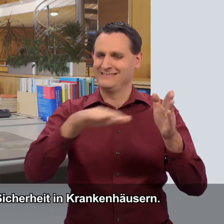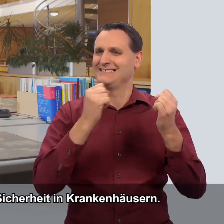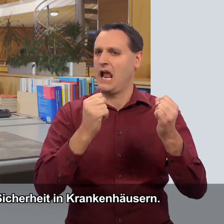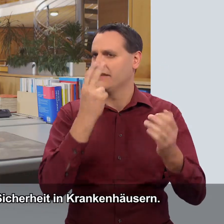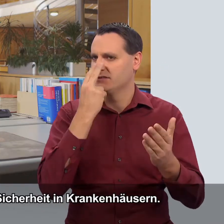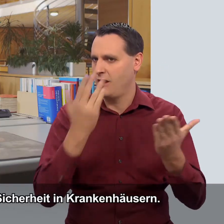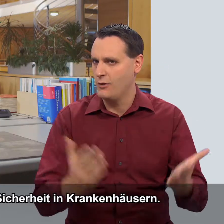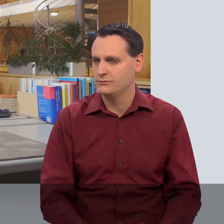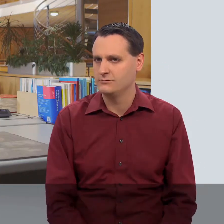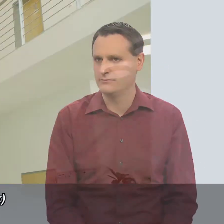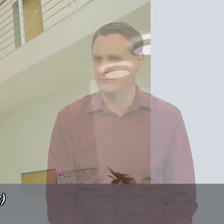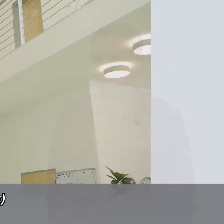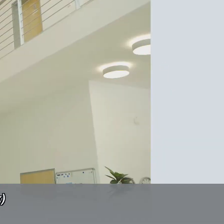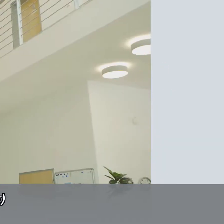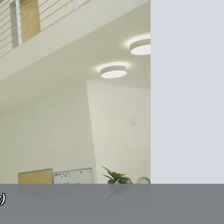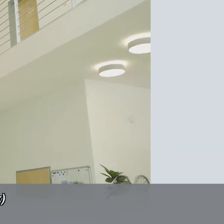die Sicherheit in Krankenhäusern.